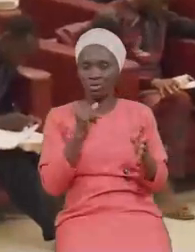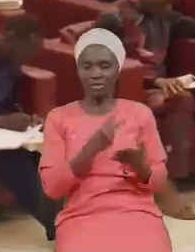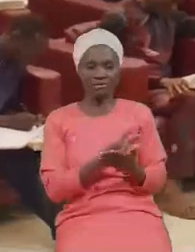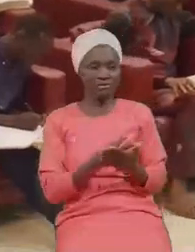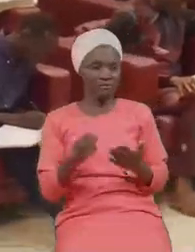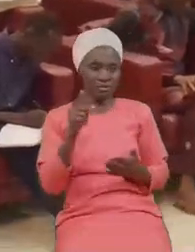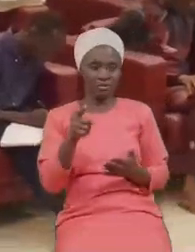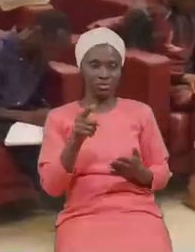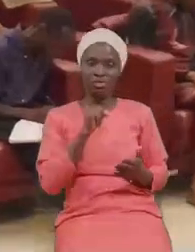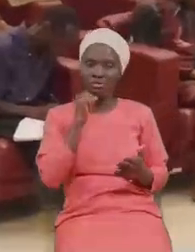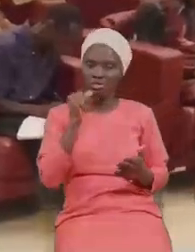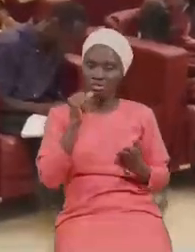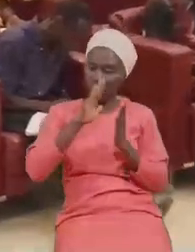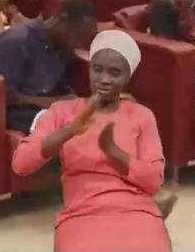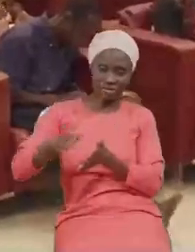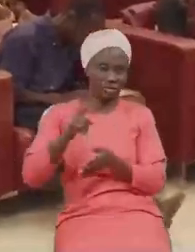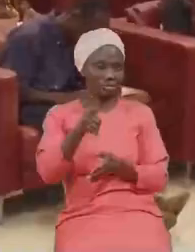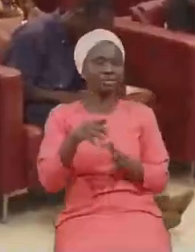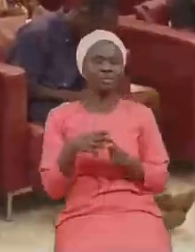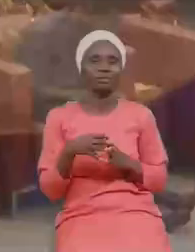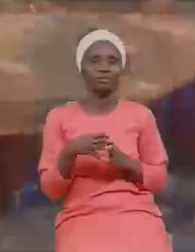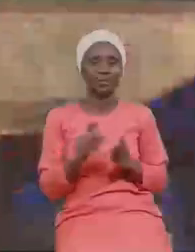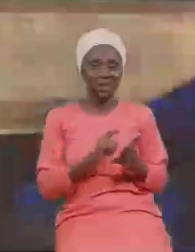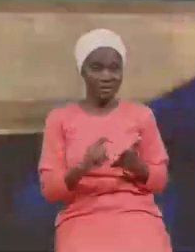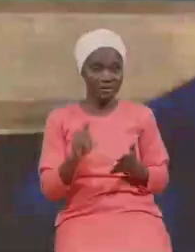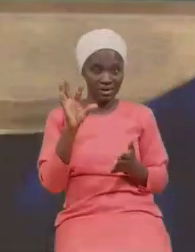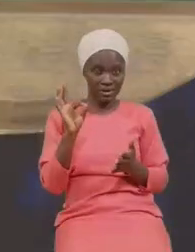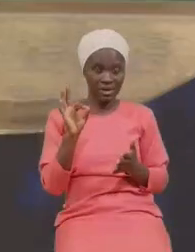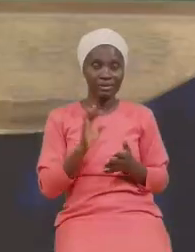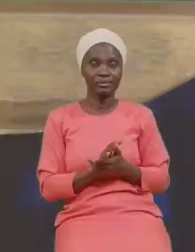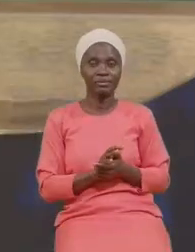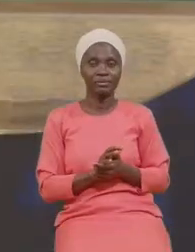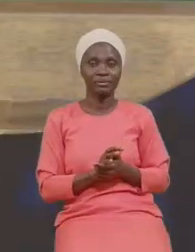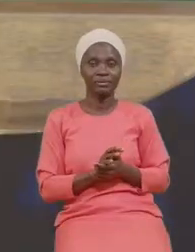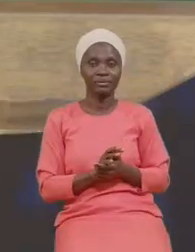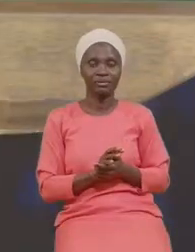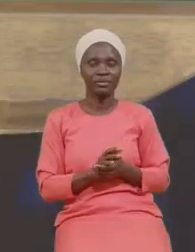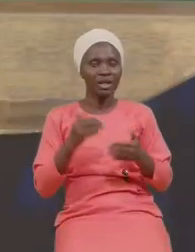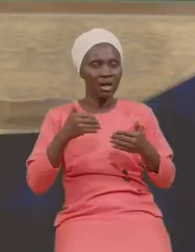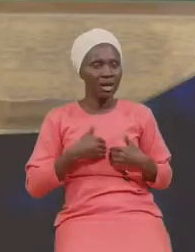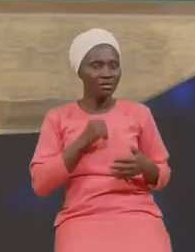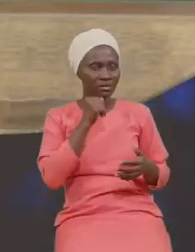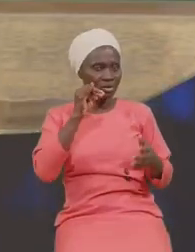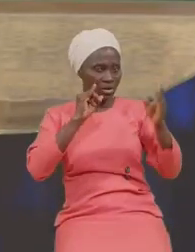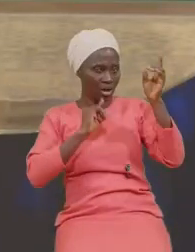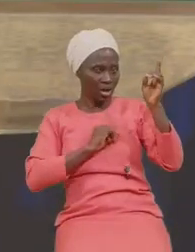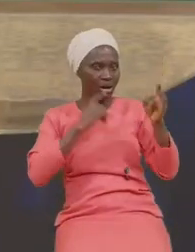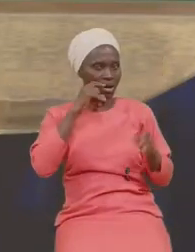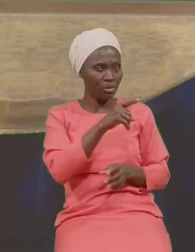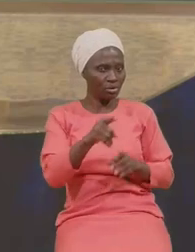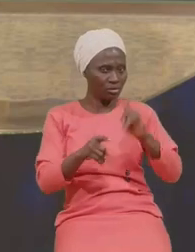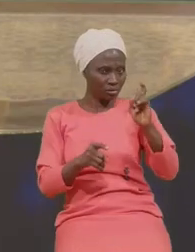t'abandonnerai point le verset 9 ne t'ai-je pas donner cet ordre